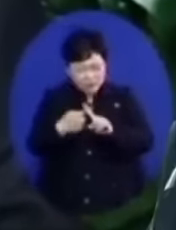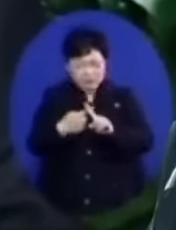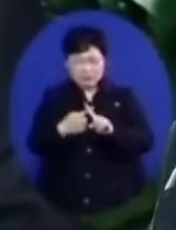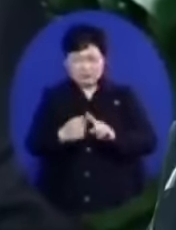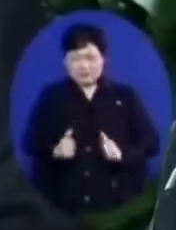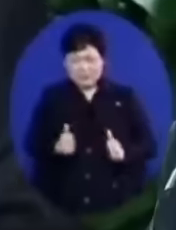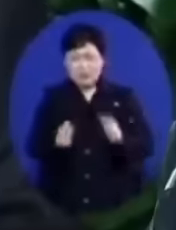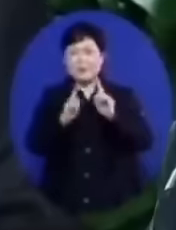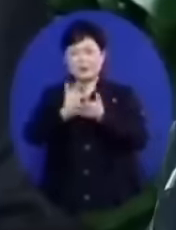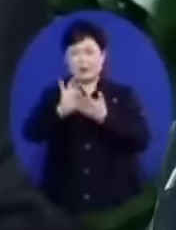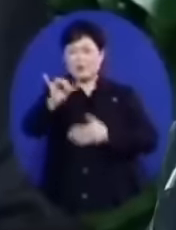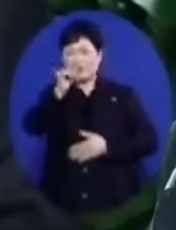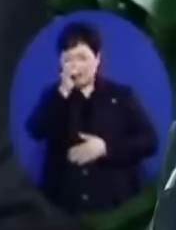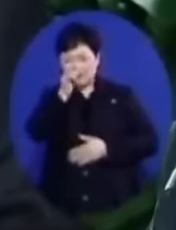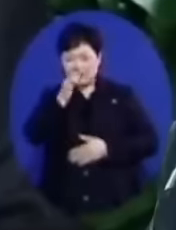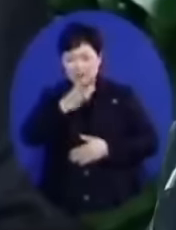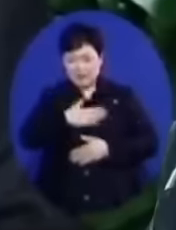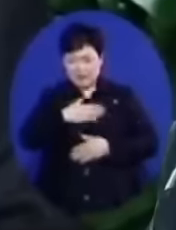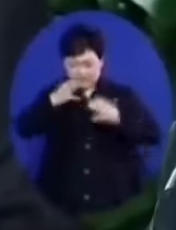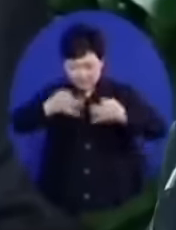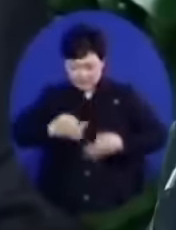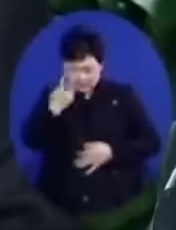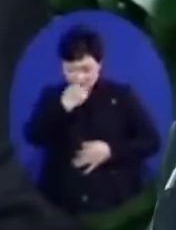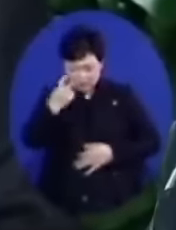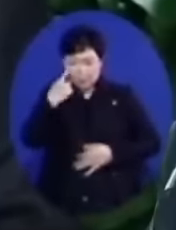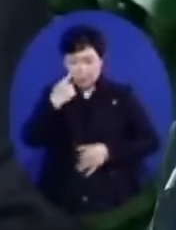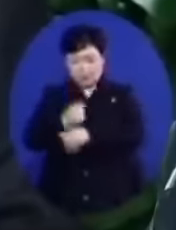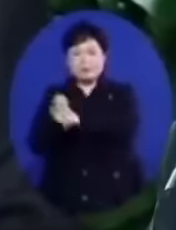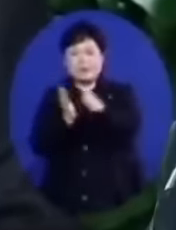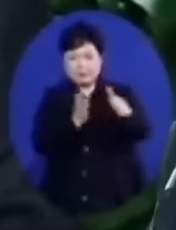하는가, 자기를 살펴봐야 되는 것입니다.